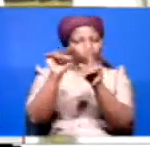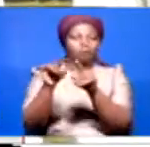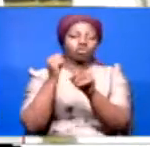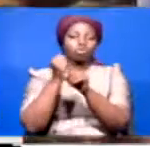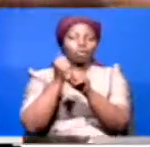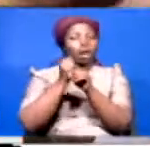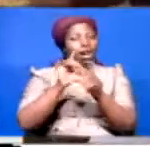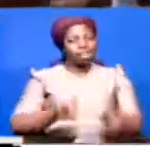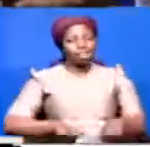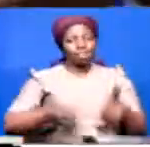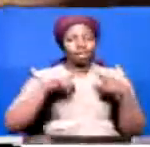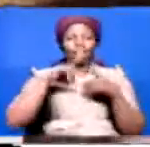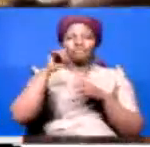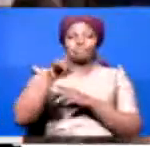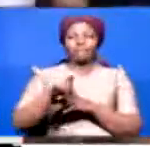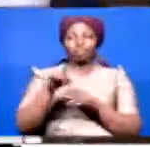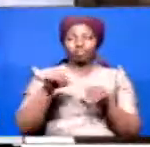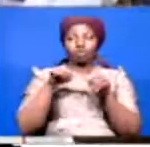must